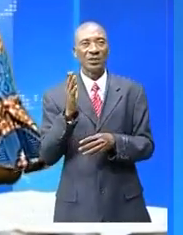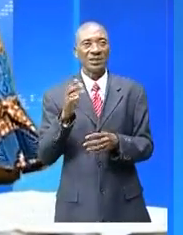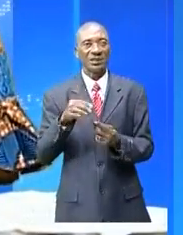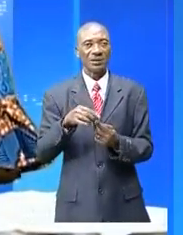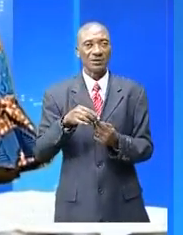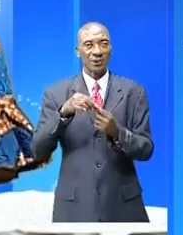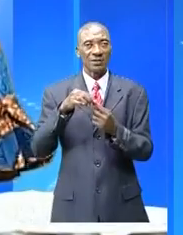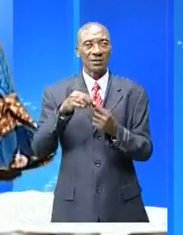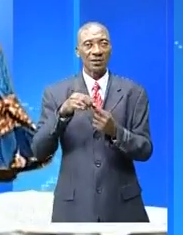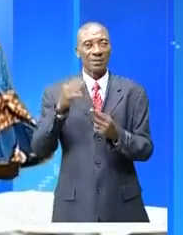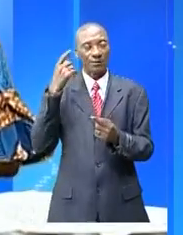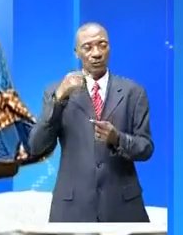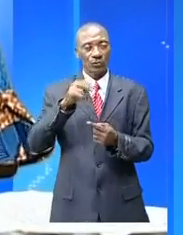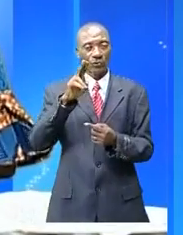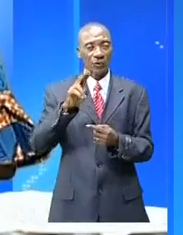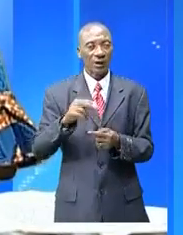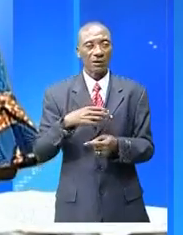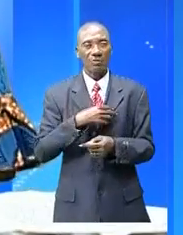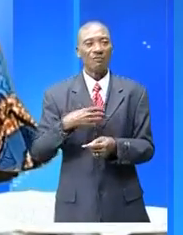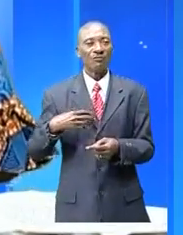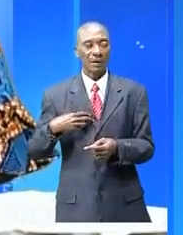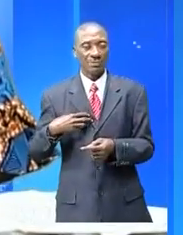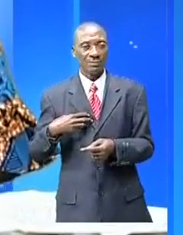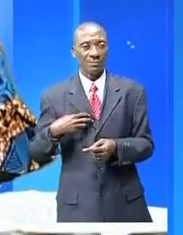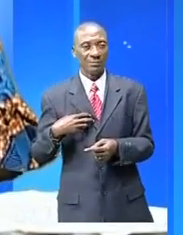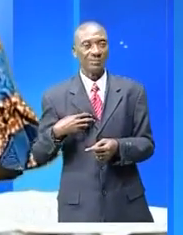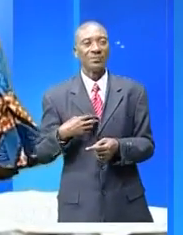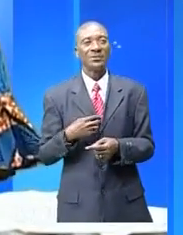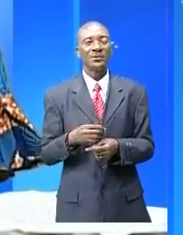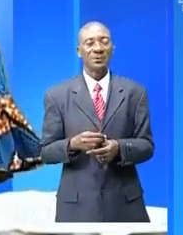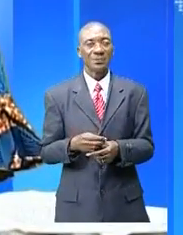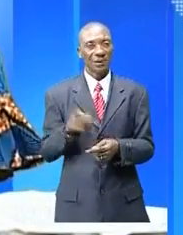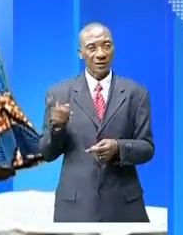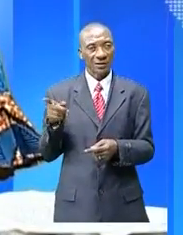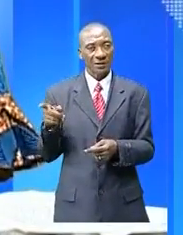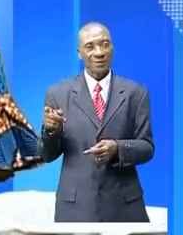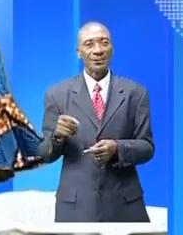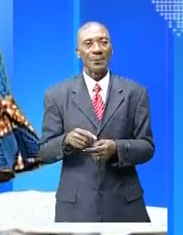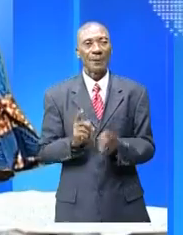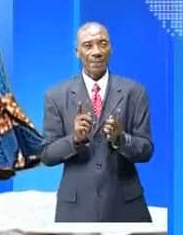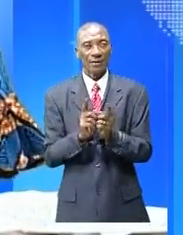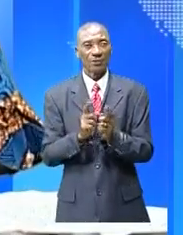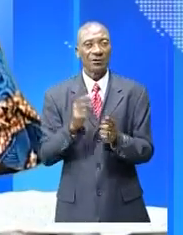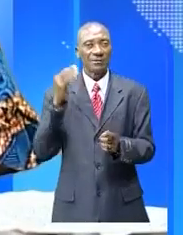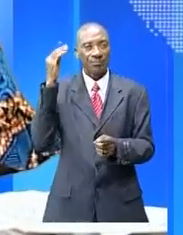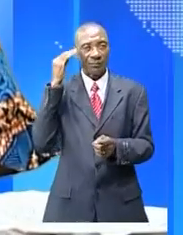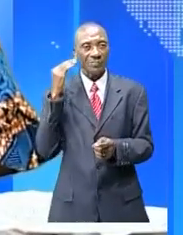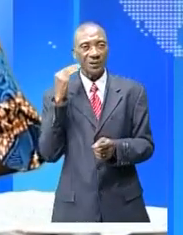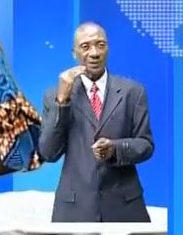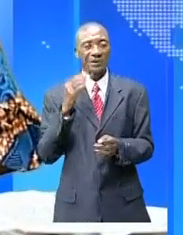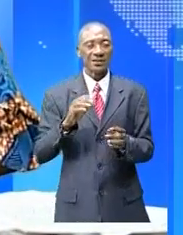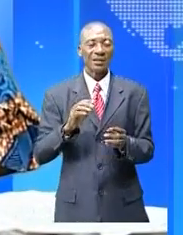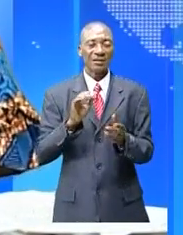de l'ONU Femmes. C'est bien l'experte en genre, Farida Mwangilwa. Elle vient de rencontrer la ministre d'État, ministre du